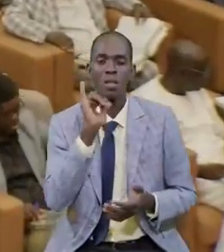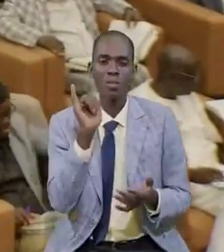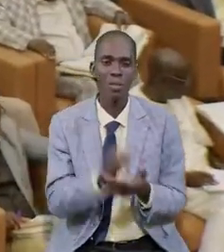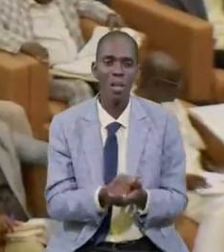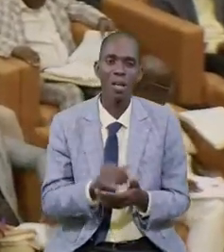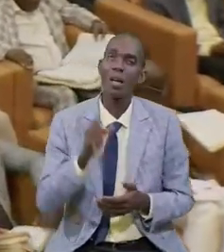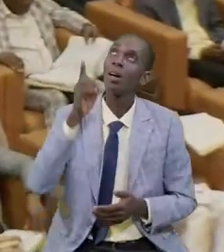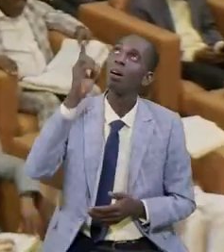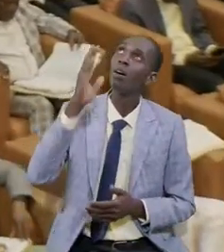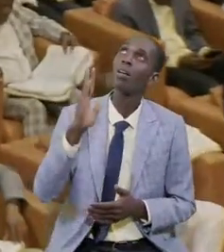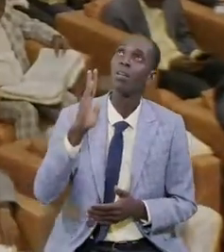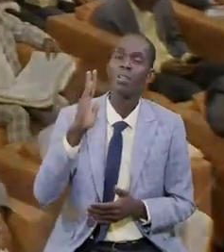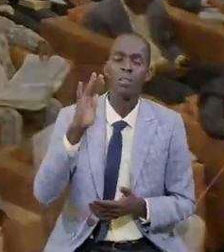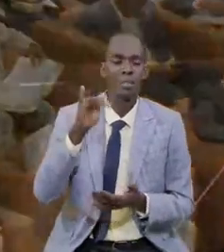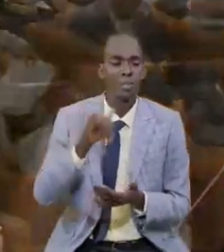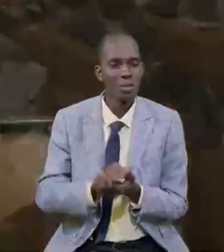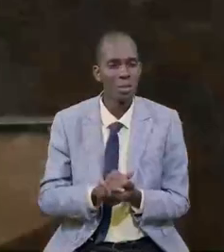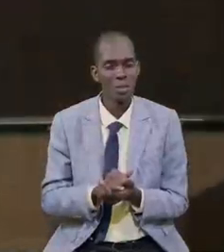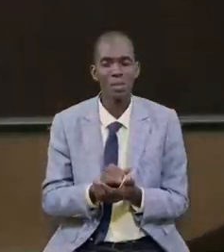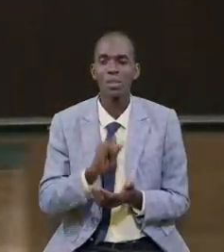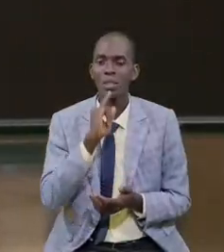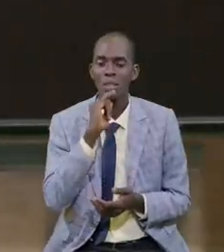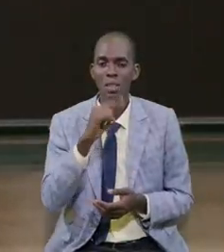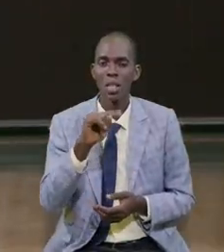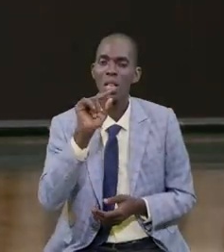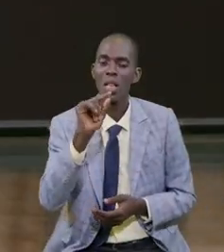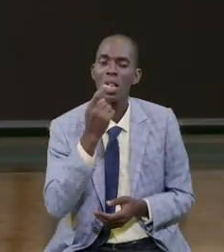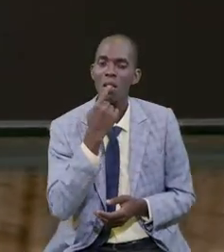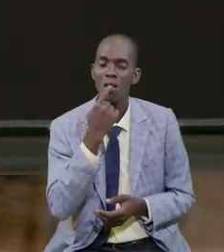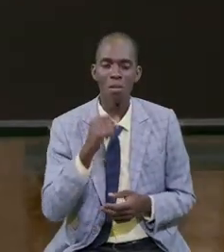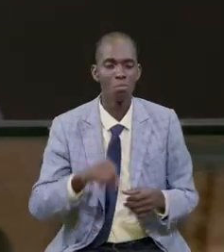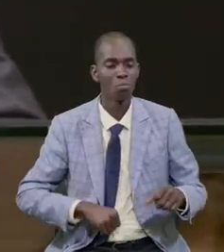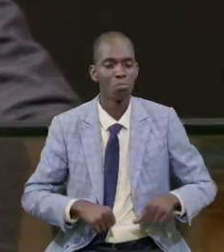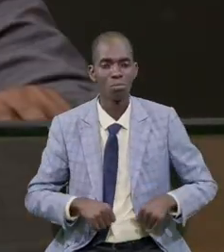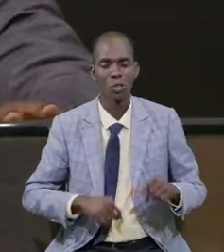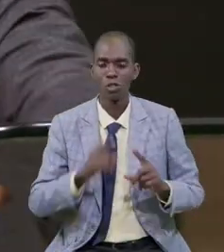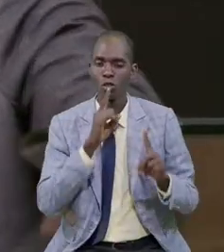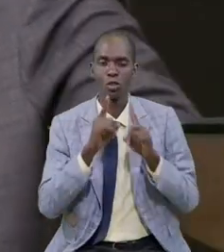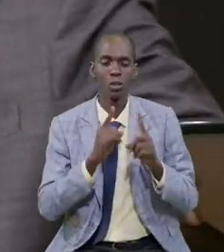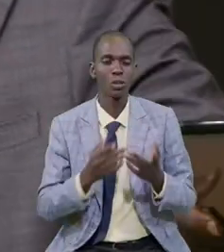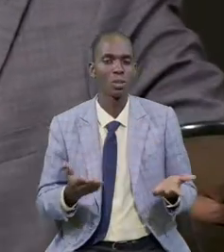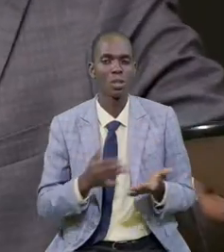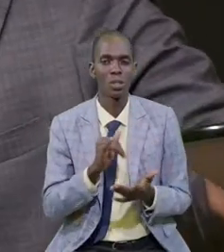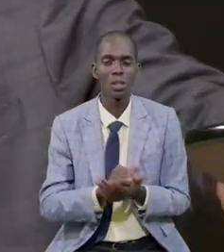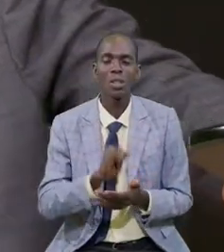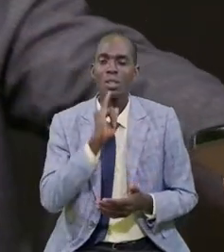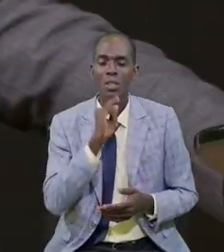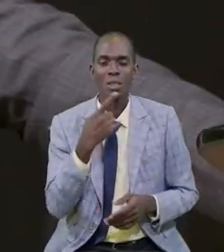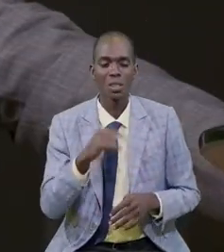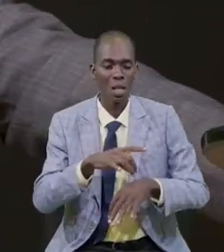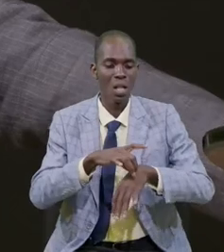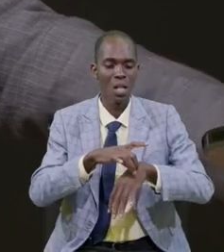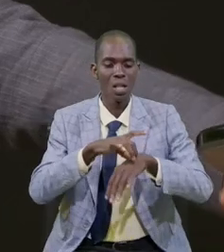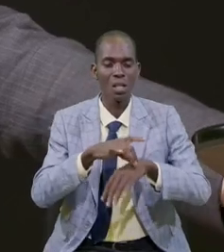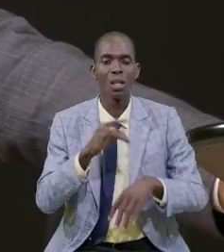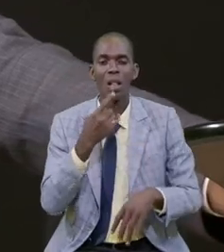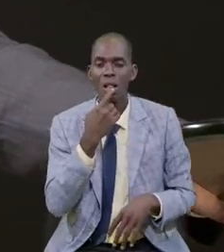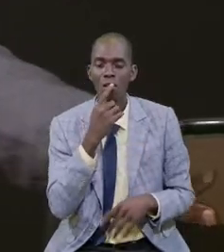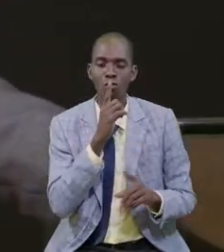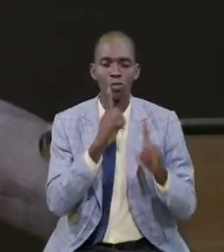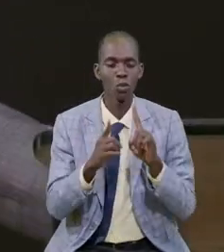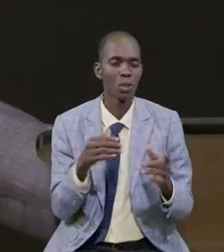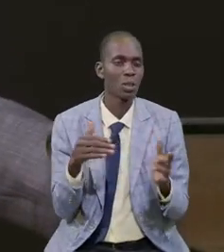est le Dieu? C'est la petite langue là qui agit, c'est la langue charnelle qui